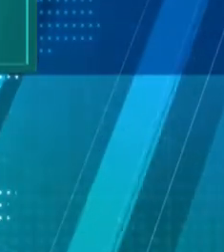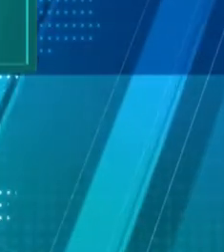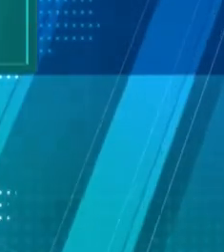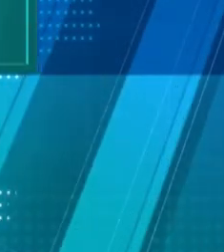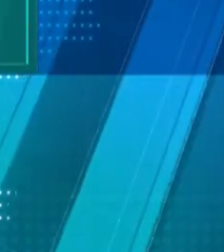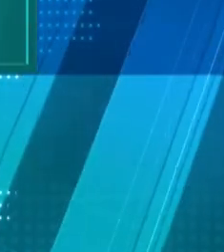Дякую.